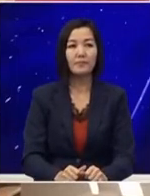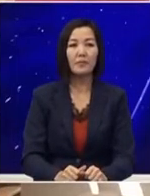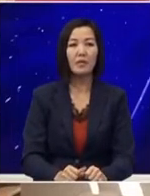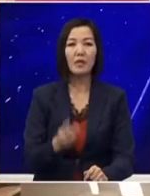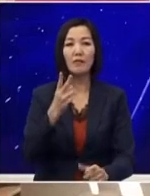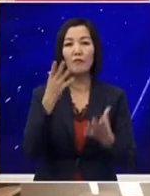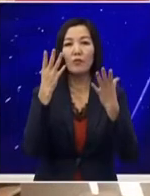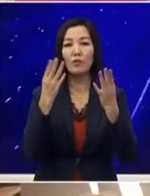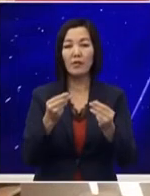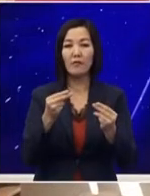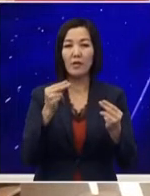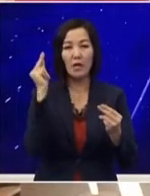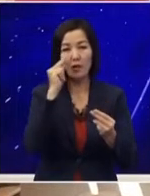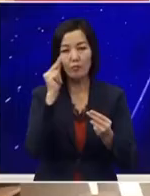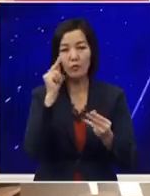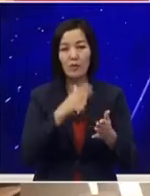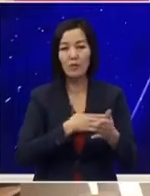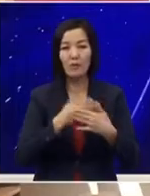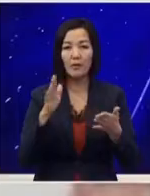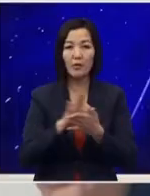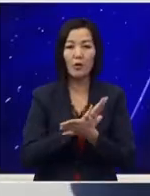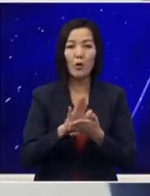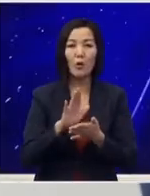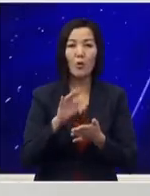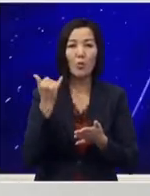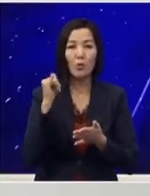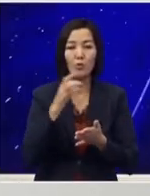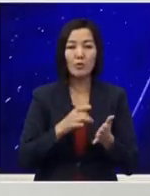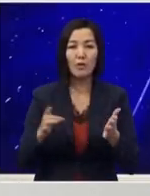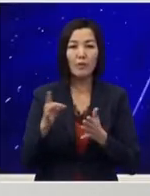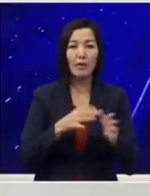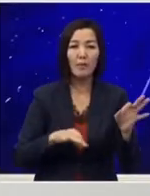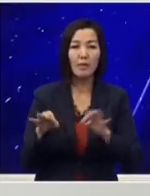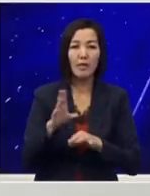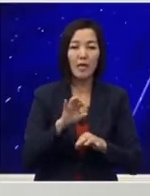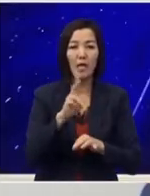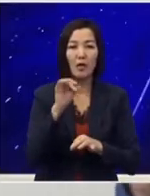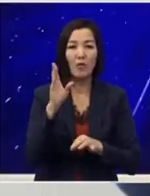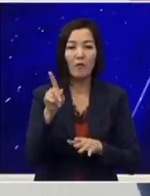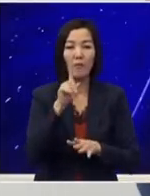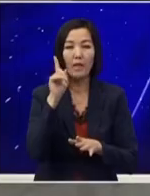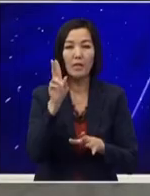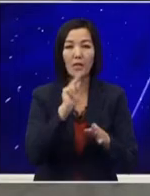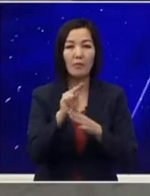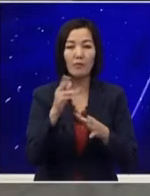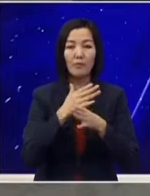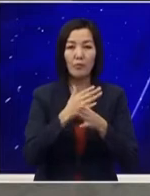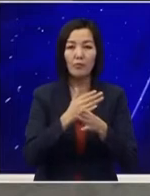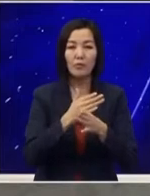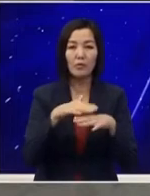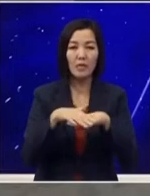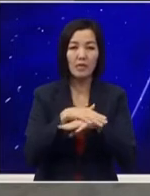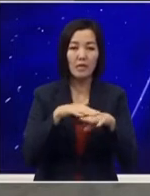Двухдневный обучающий семинар для волонтеров прошел в Уйгурском районе. В рамках проекта ЕГОВ Жаршысы молодые люди будут оказывать помощь